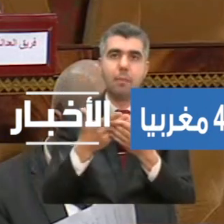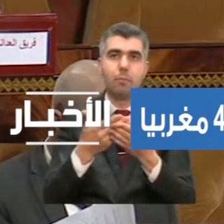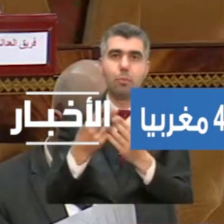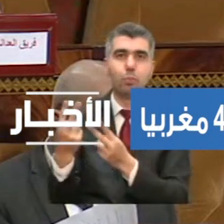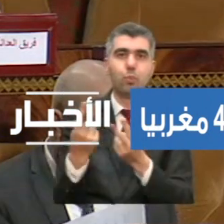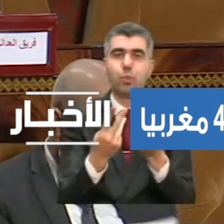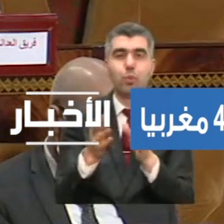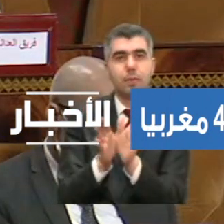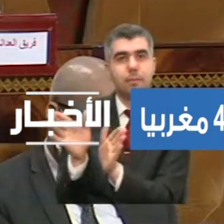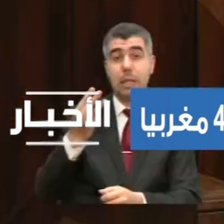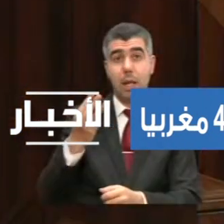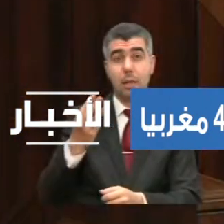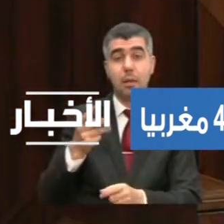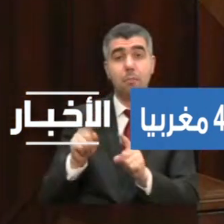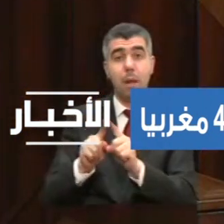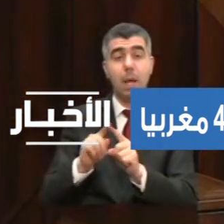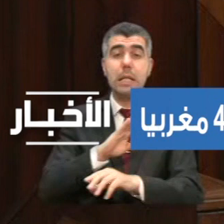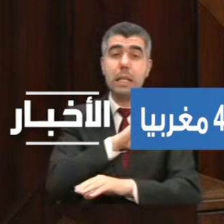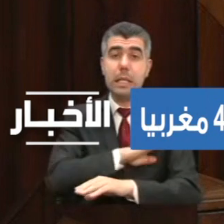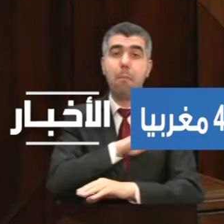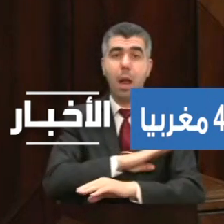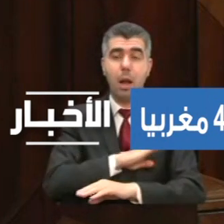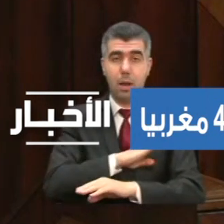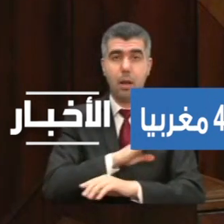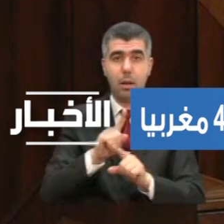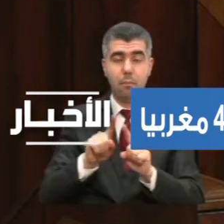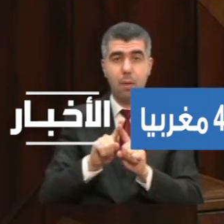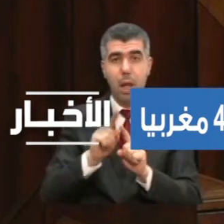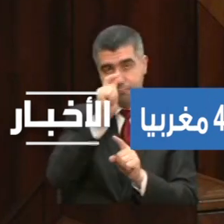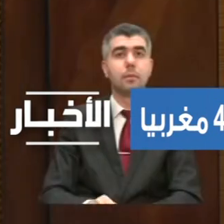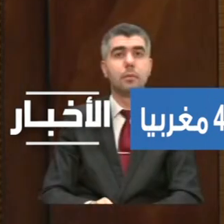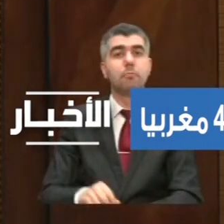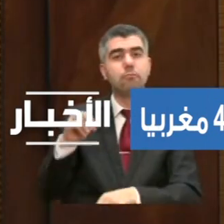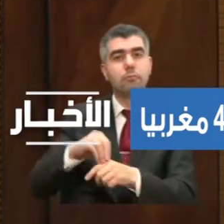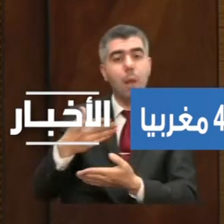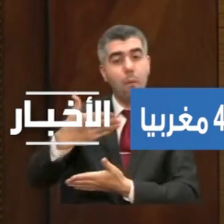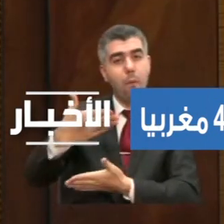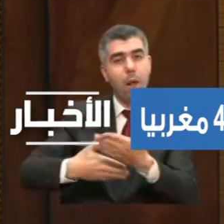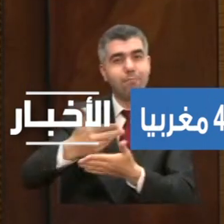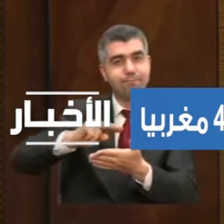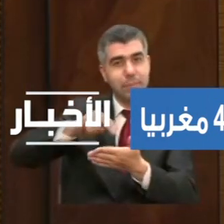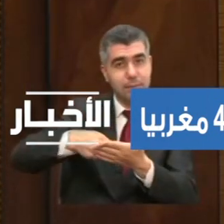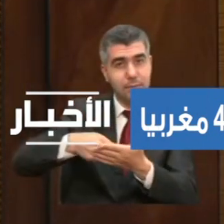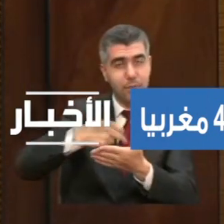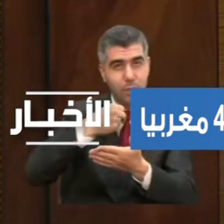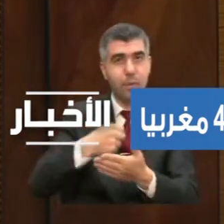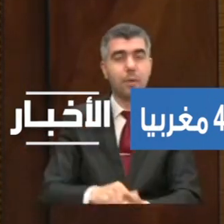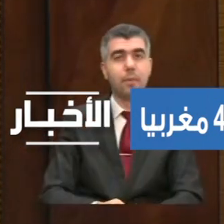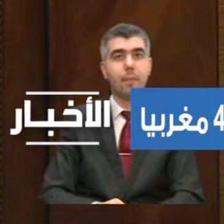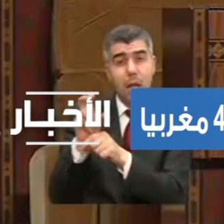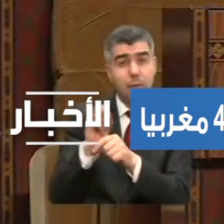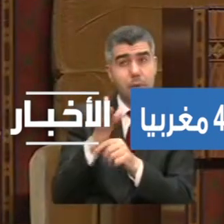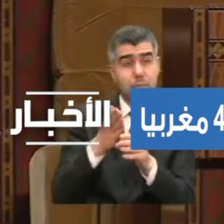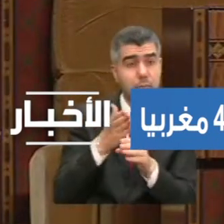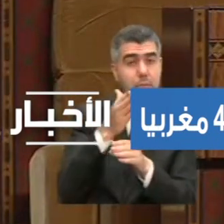بوريطة أن عملية مرحبا بالشكل المتعارف عليها لم يتم إطلاقها نظرا لإكراهات موضوعية،